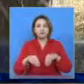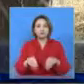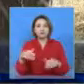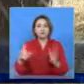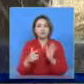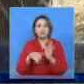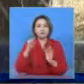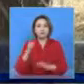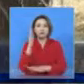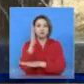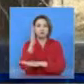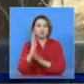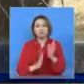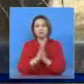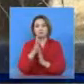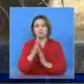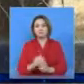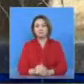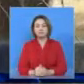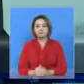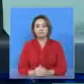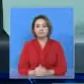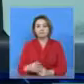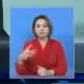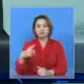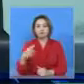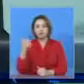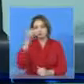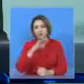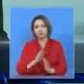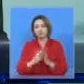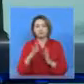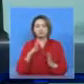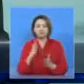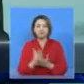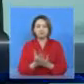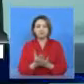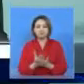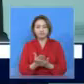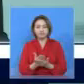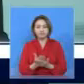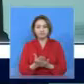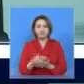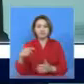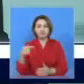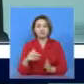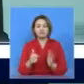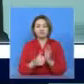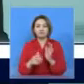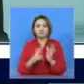тысяч деревьев и кустарников. В 2021 году лесохозяйственными учреждениями на 1086